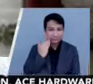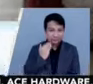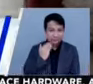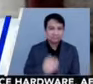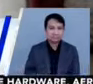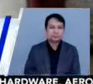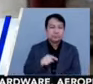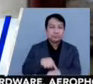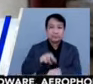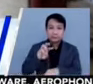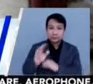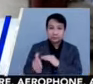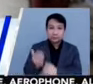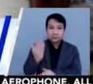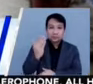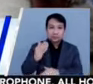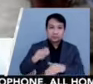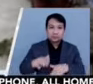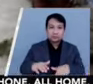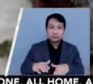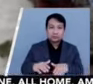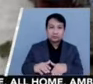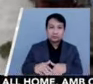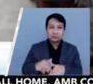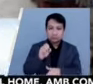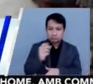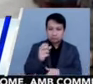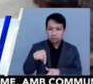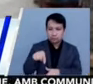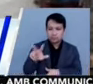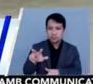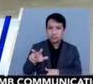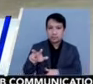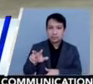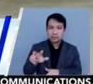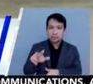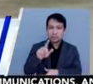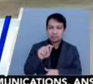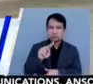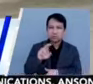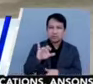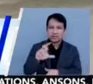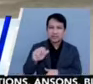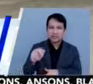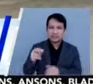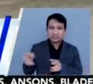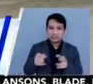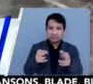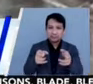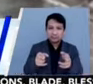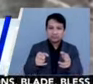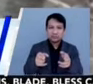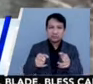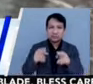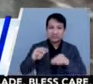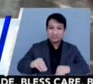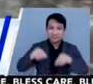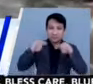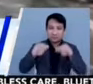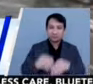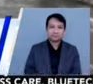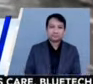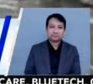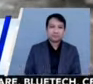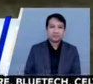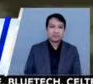umaga, umabot sa critical level na 12.3 meters ang tubig sa Tulyahan River sa bahagi ng Tineros Bridge sa Malabon, kaya bumaha rin sa